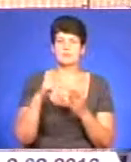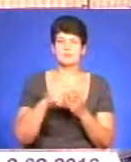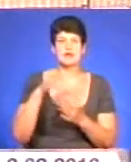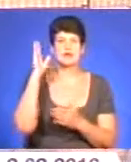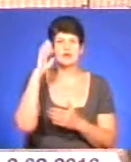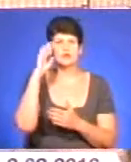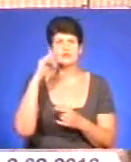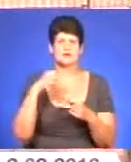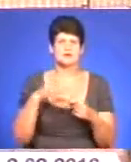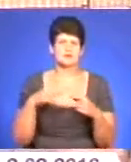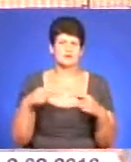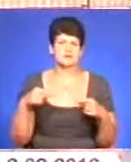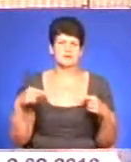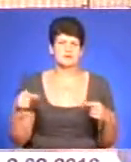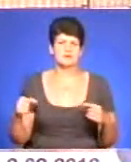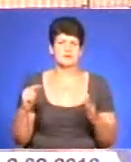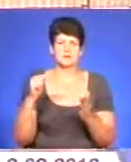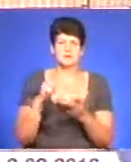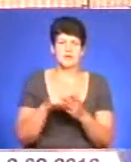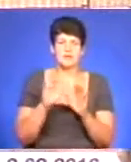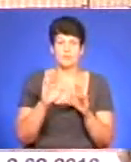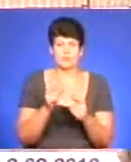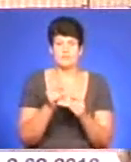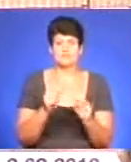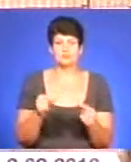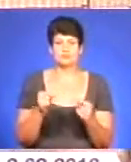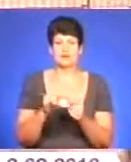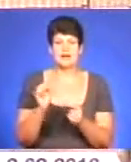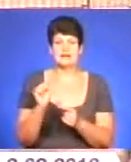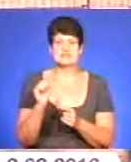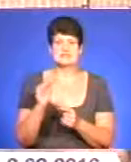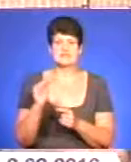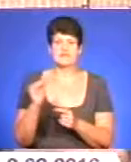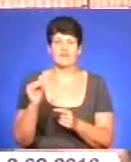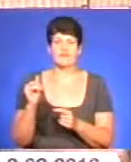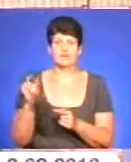води різні. Потім тут буде відповідно асфальтування.